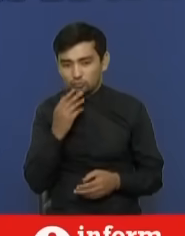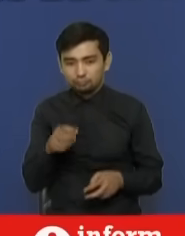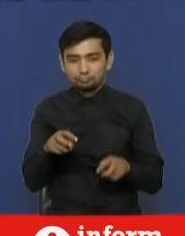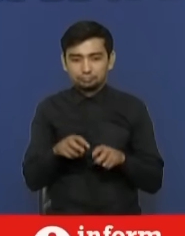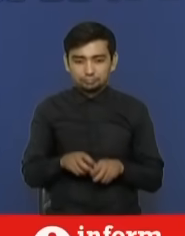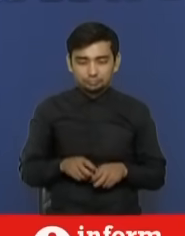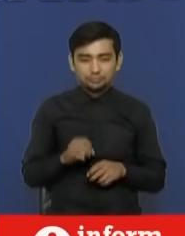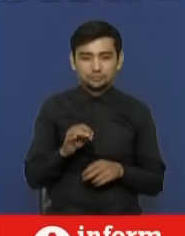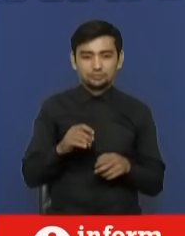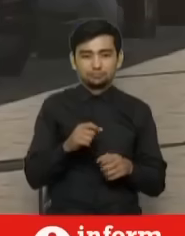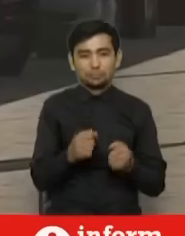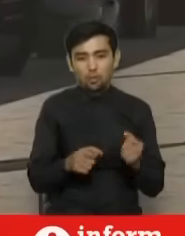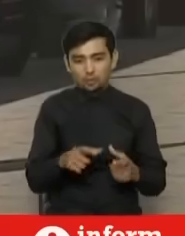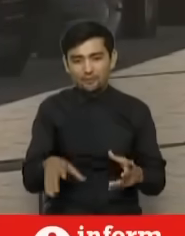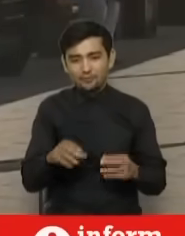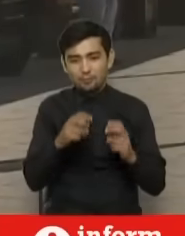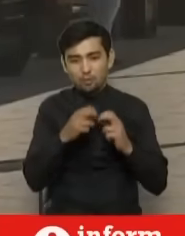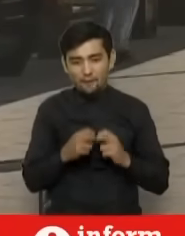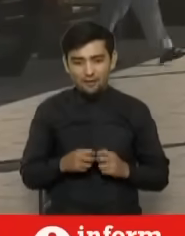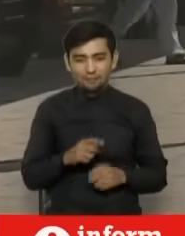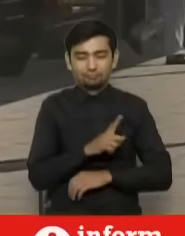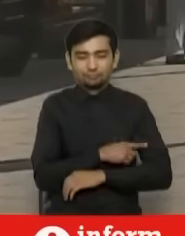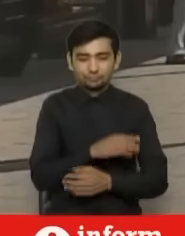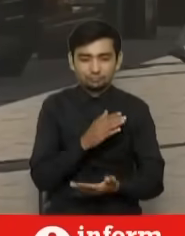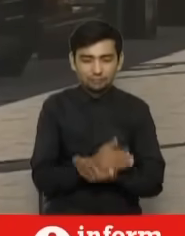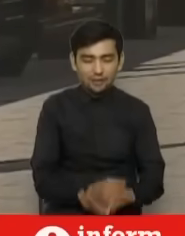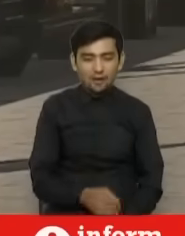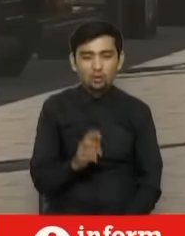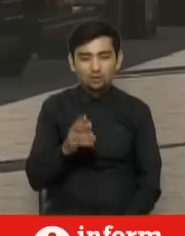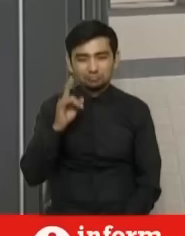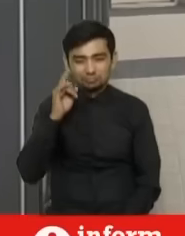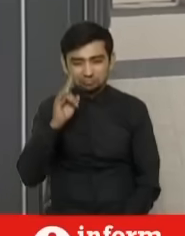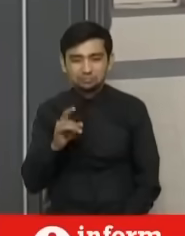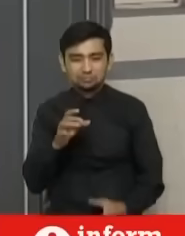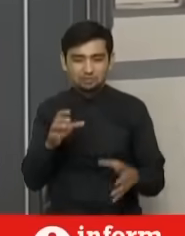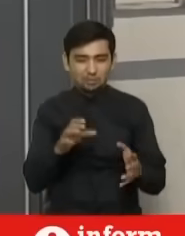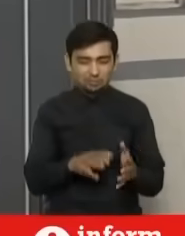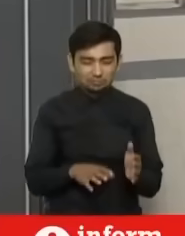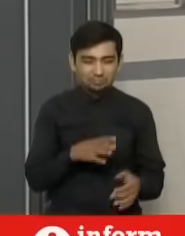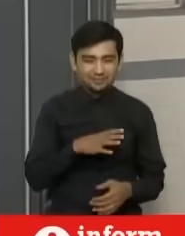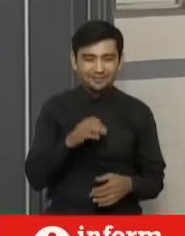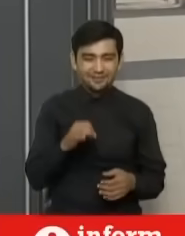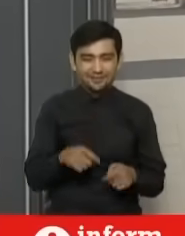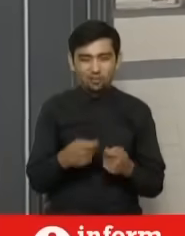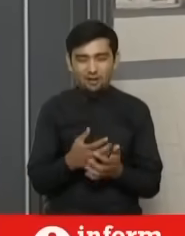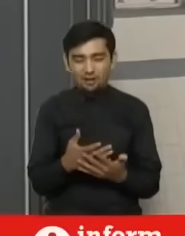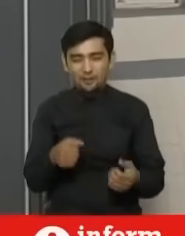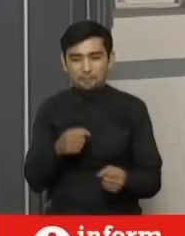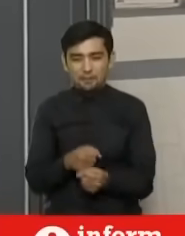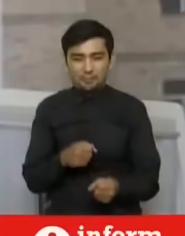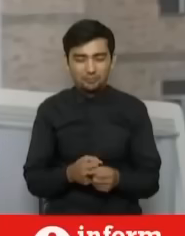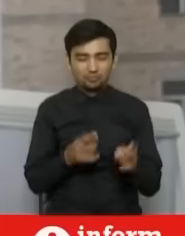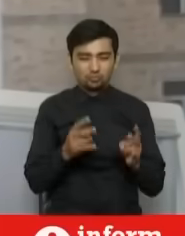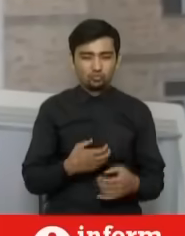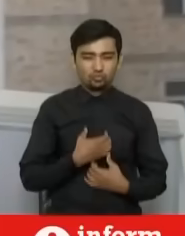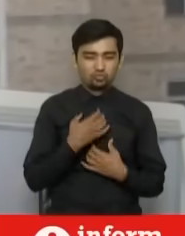жүргізушілер медициналық тексерістен өтеді. Яғни ережені елемей жолаушы толы көлікпен жүйткігінің соңы жан түршігерлік жол апаттарына әкеп соғып жатыр